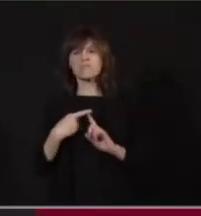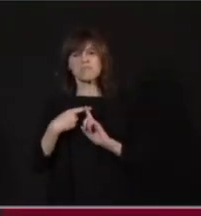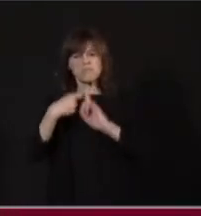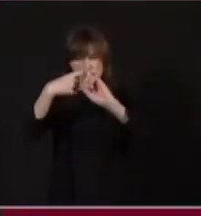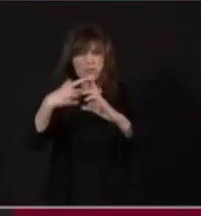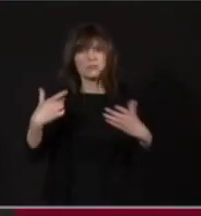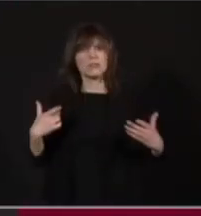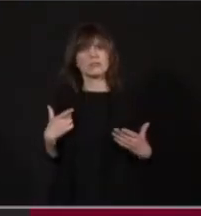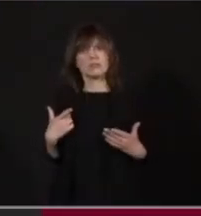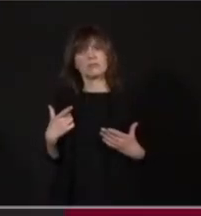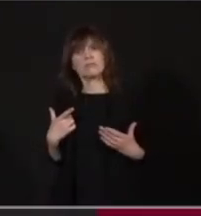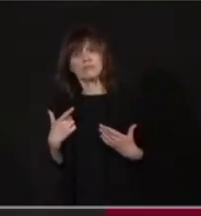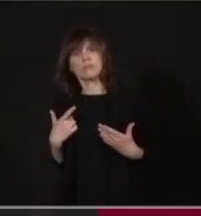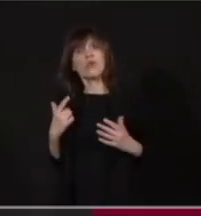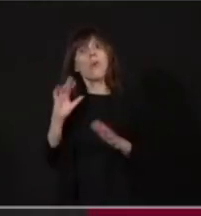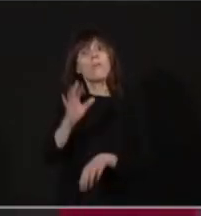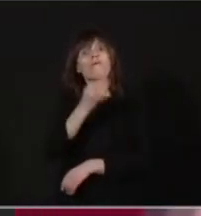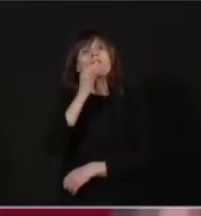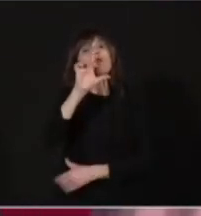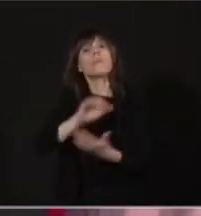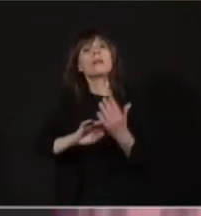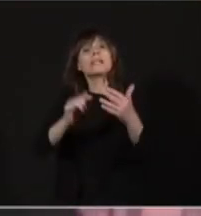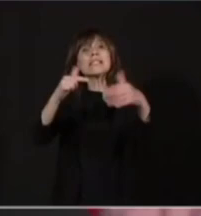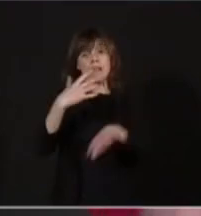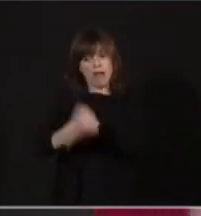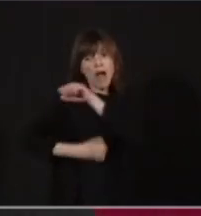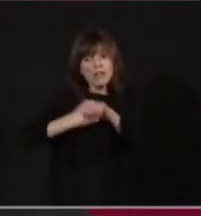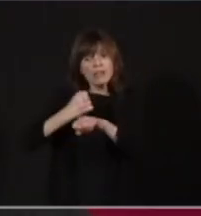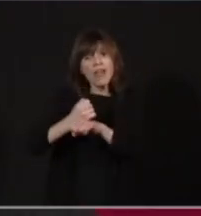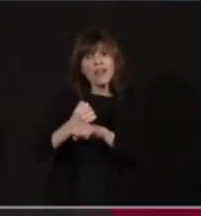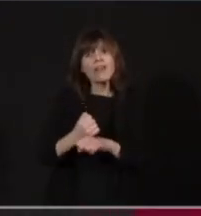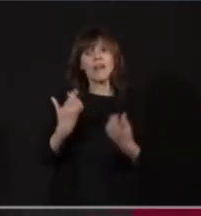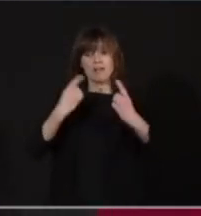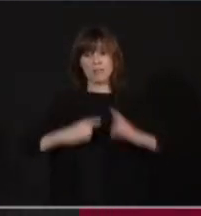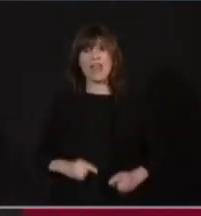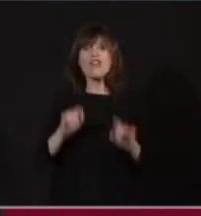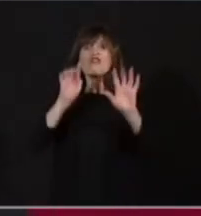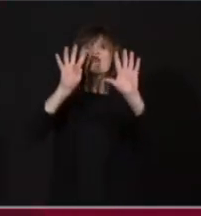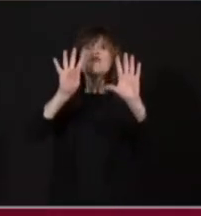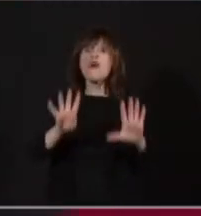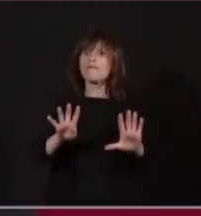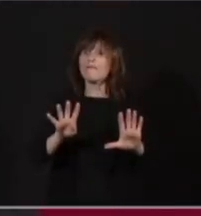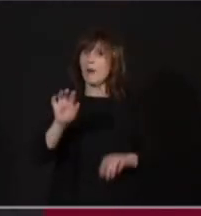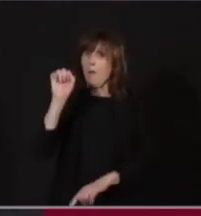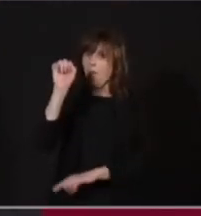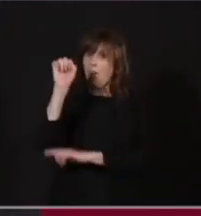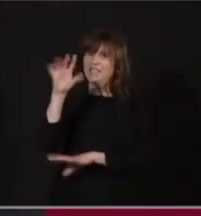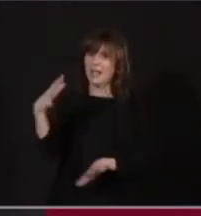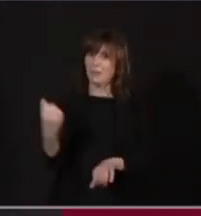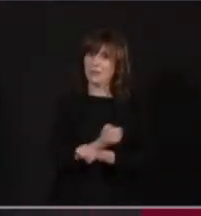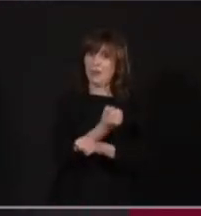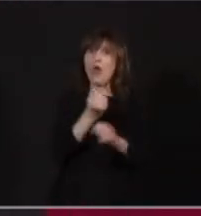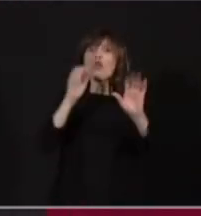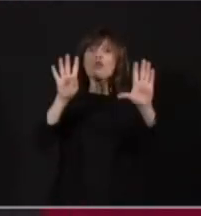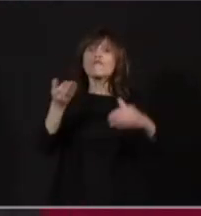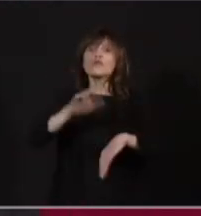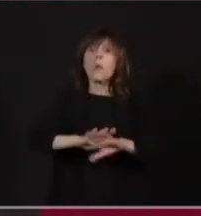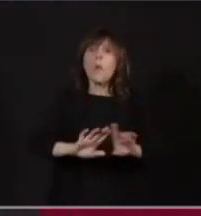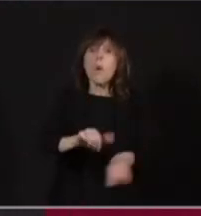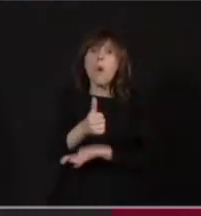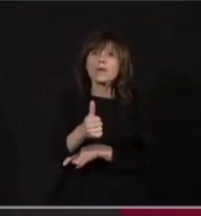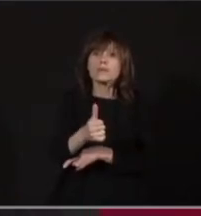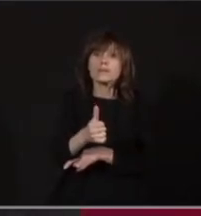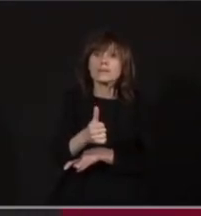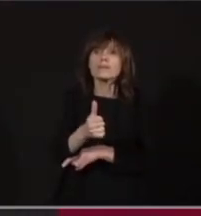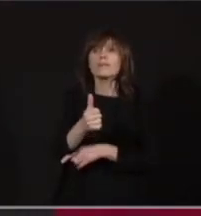j'en profite pour dire qu'en 2017, nous avions 9 députés communistes nouveaux sur 11. Je salue Marie-Georges Buffet, qui était à mes